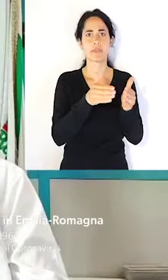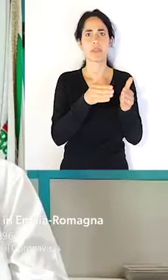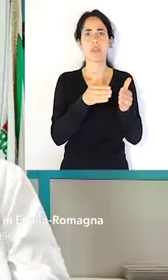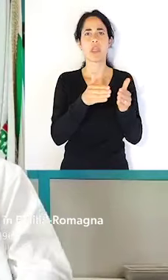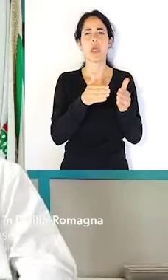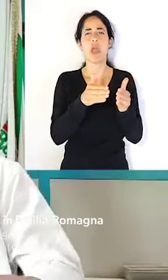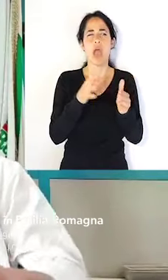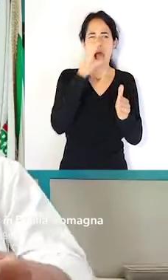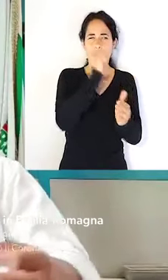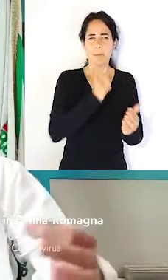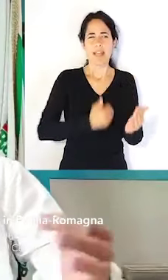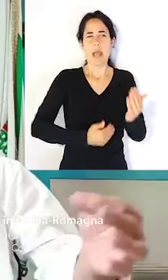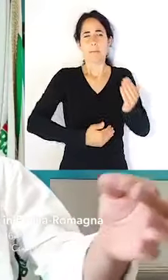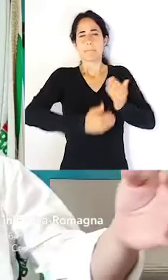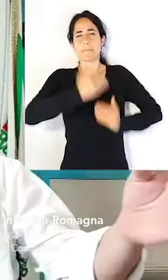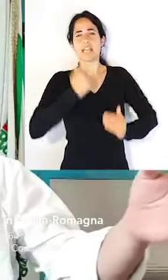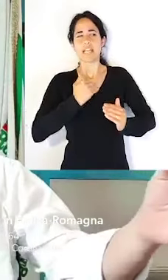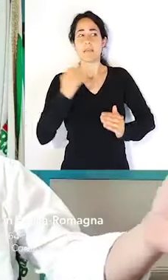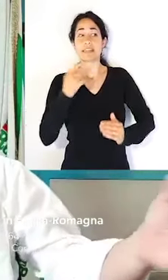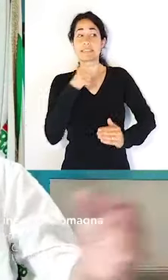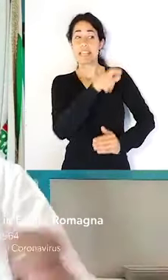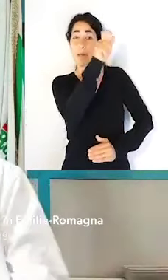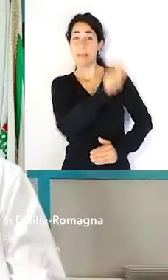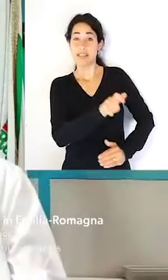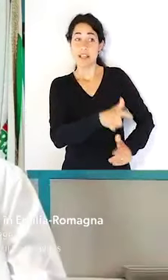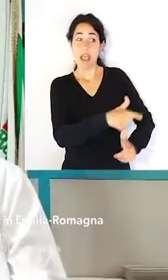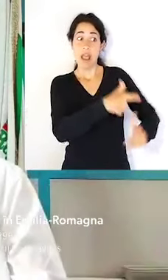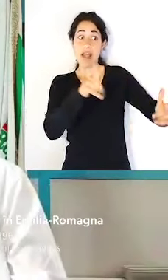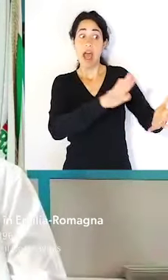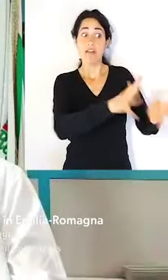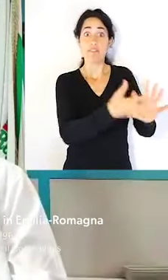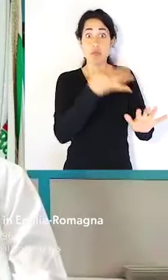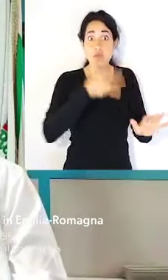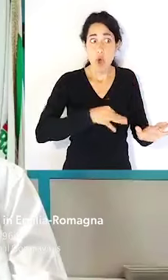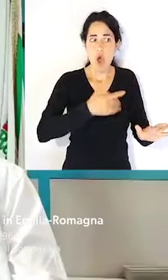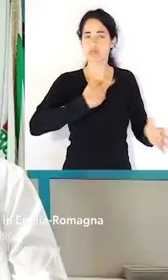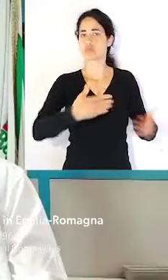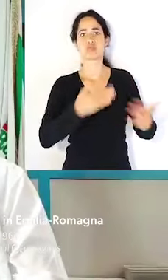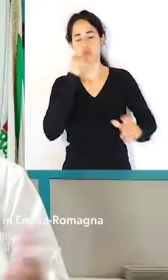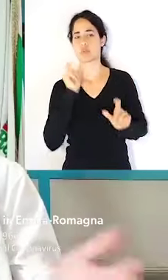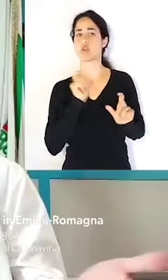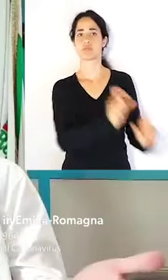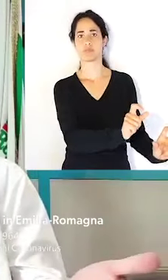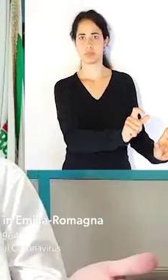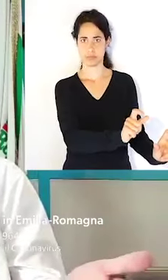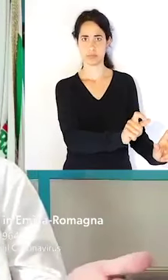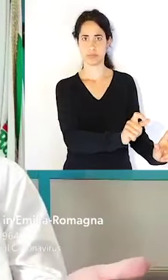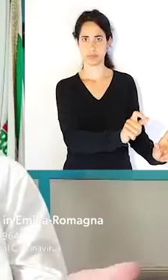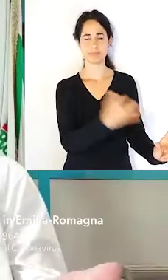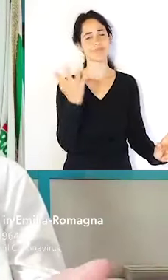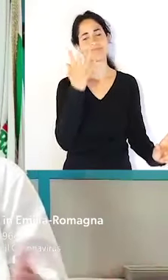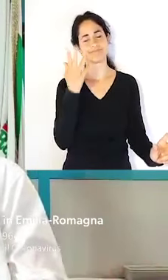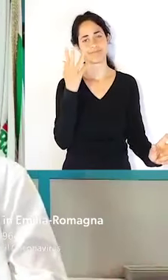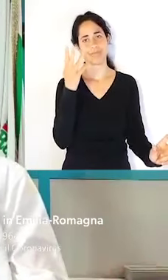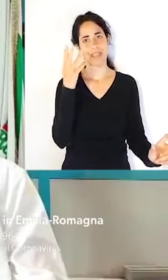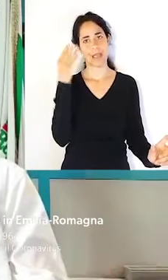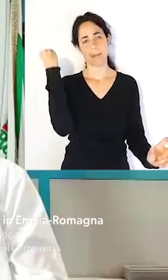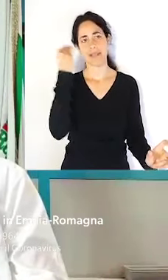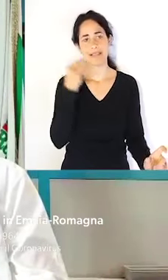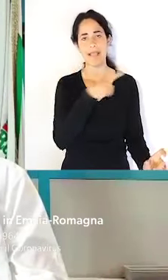giorno zero quello che è una possibilità di aggravamento della situazione clinica del paziente. Pensate soltanto a